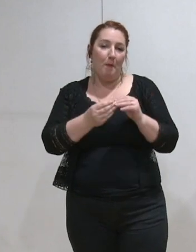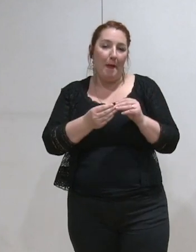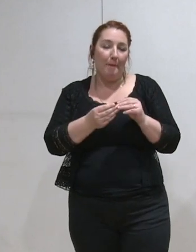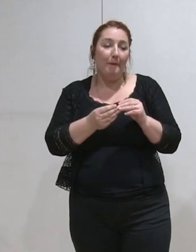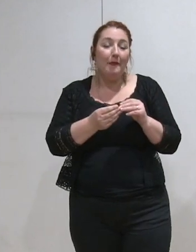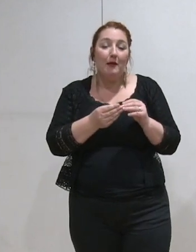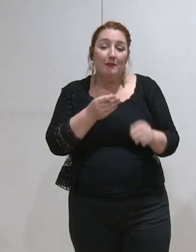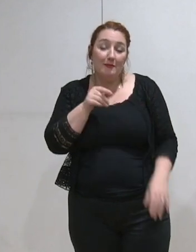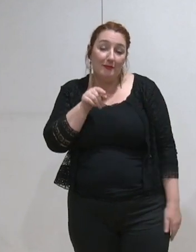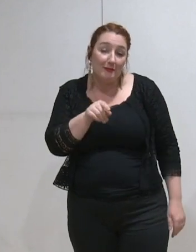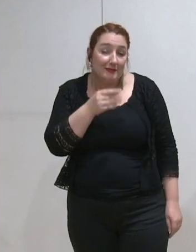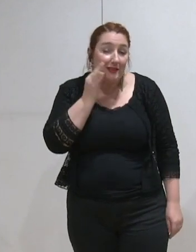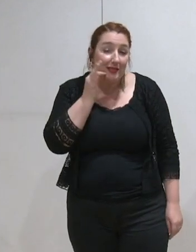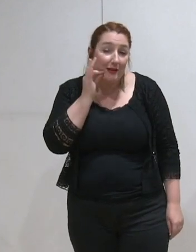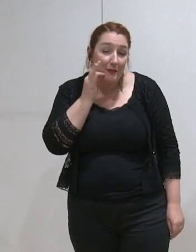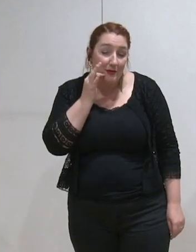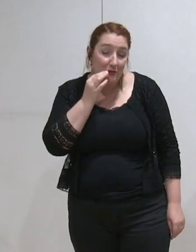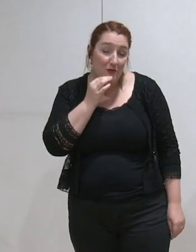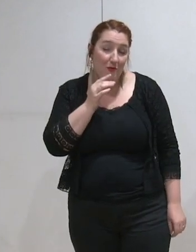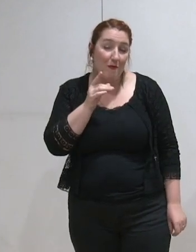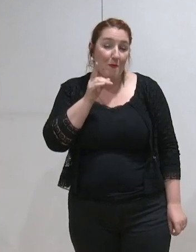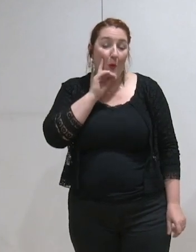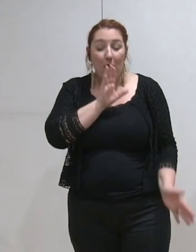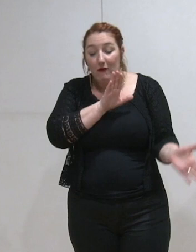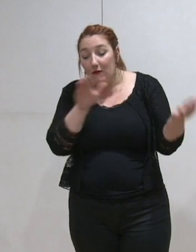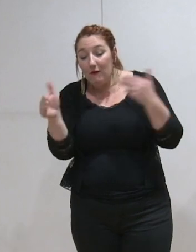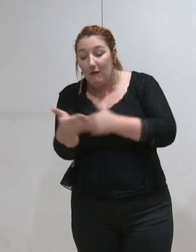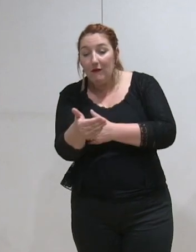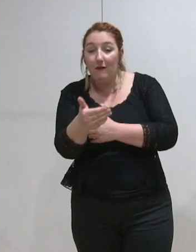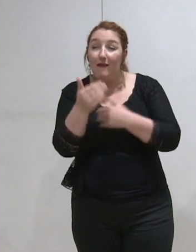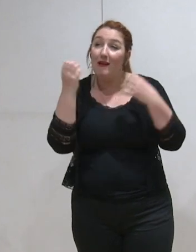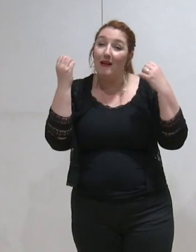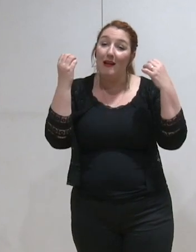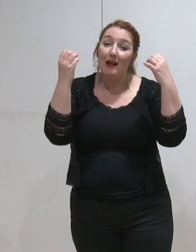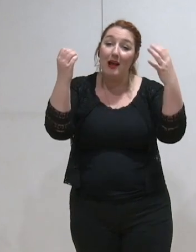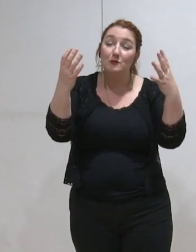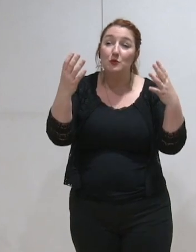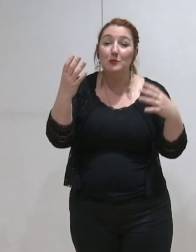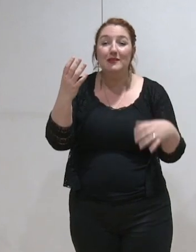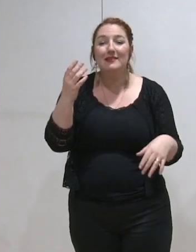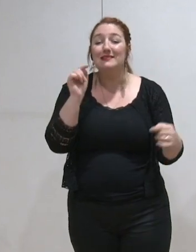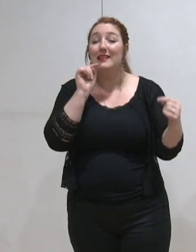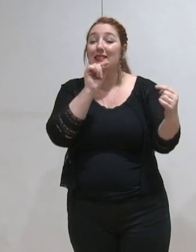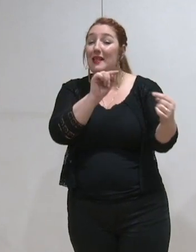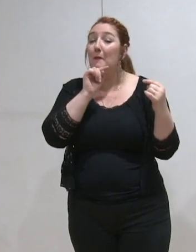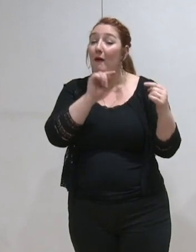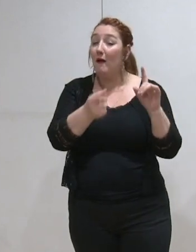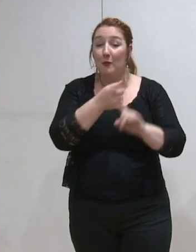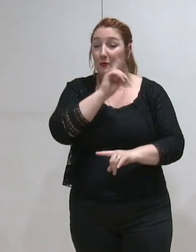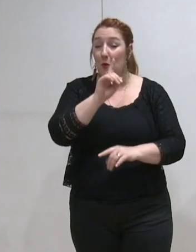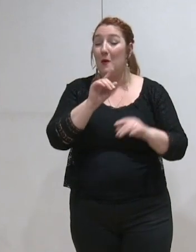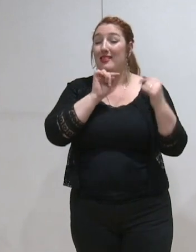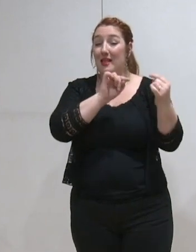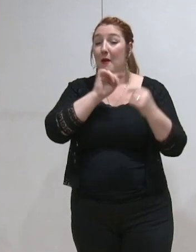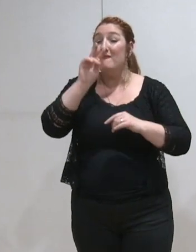évoqué avec la question de l'attribution du marché de l'éclairage public car le vrai débat il porte sur 91